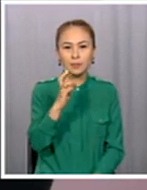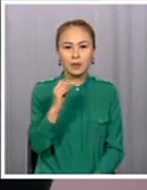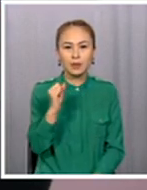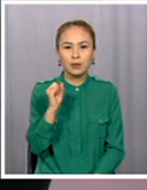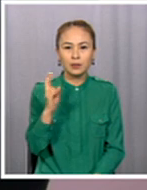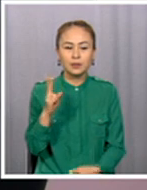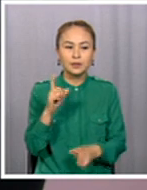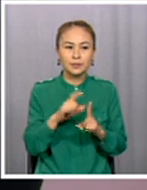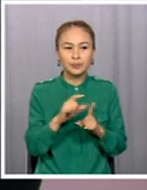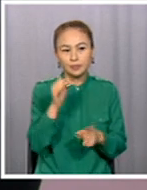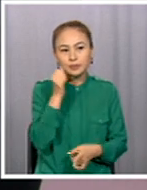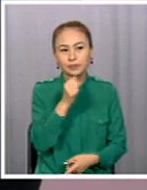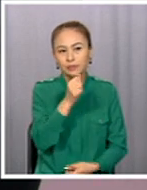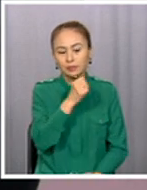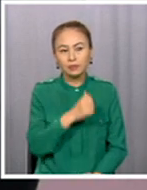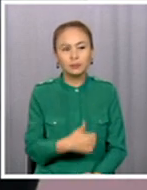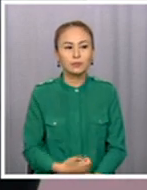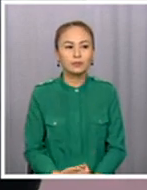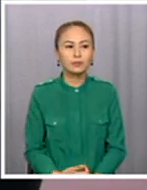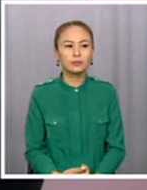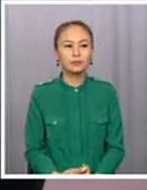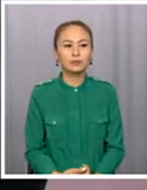жасырынған.